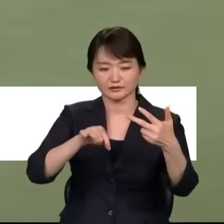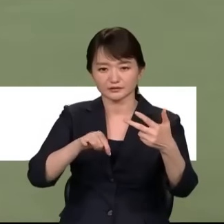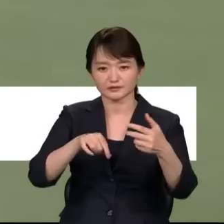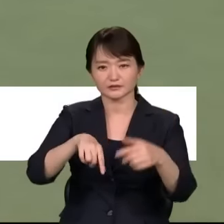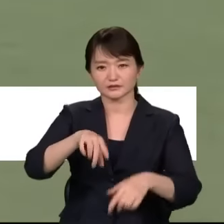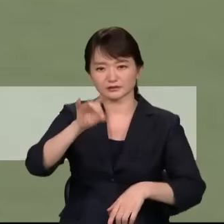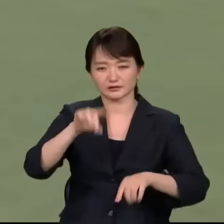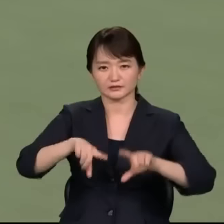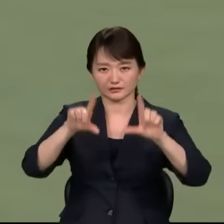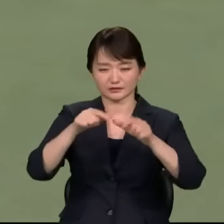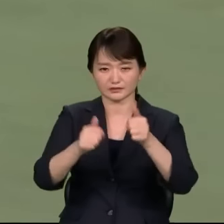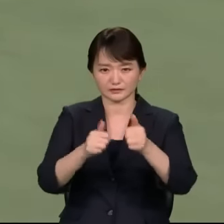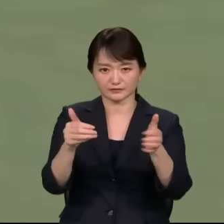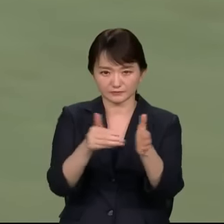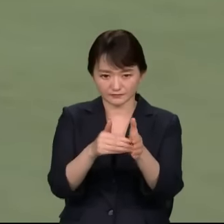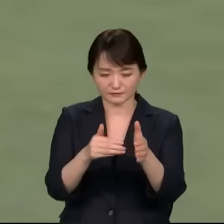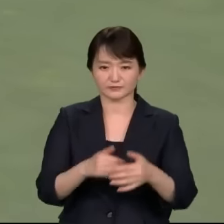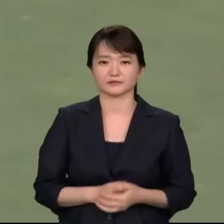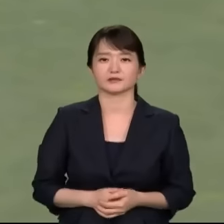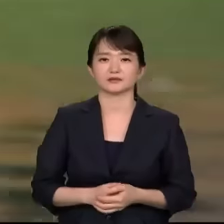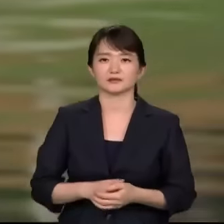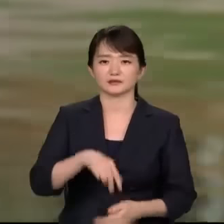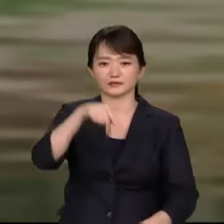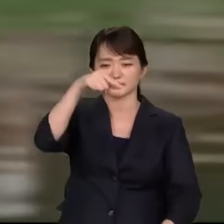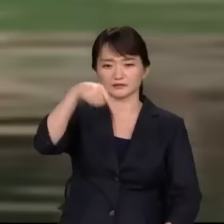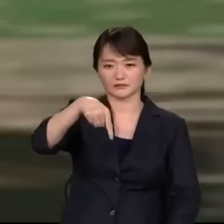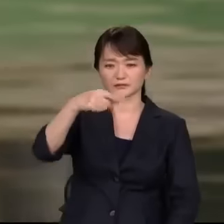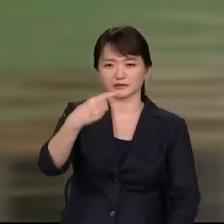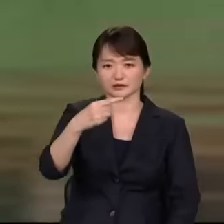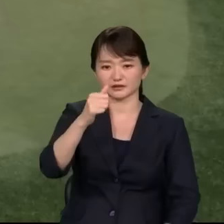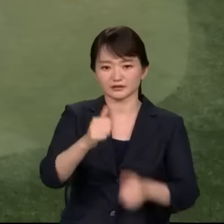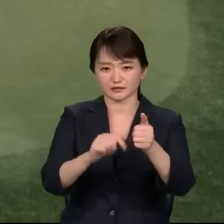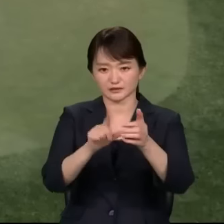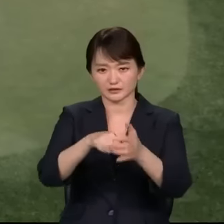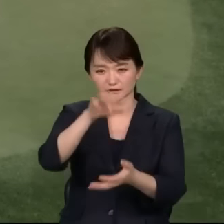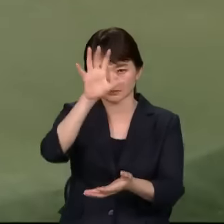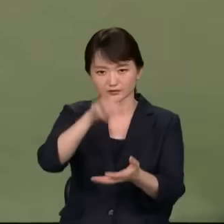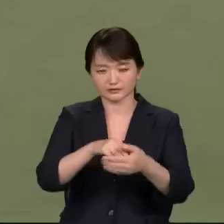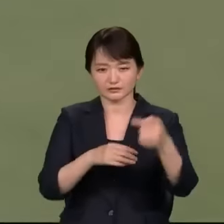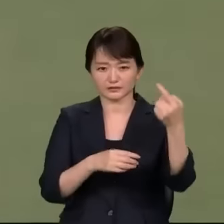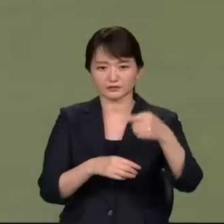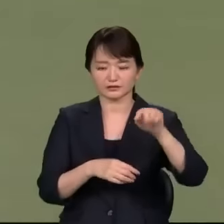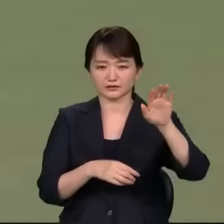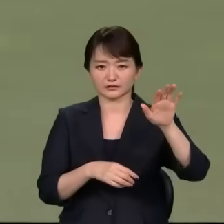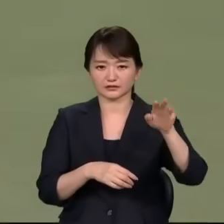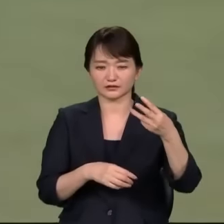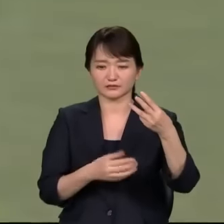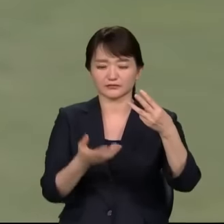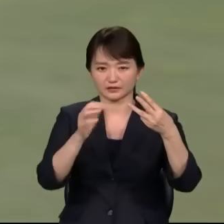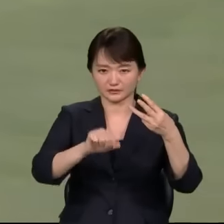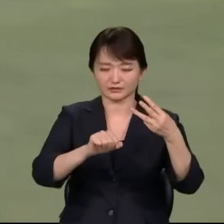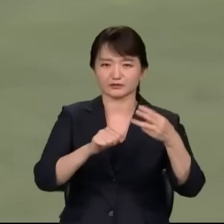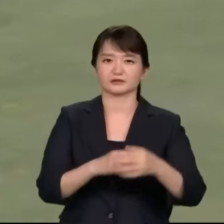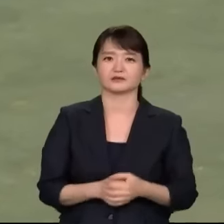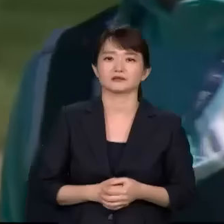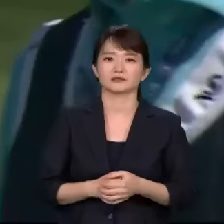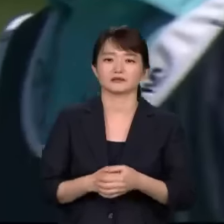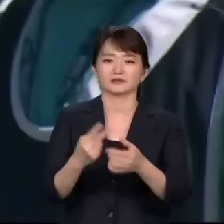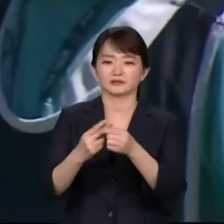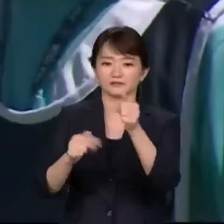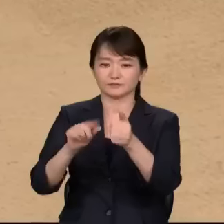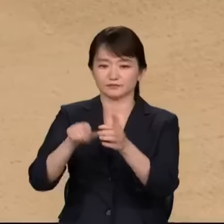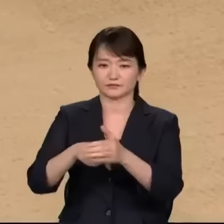마무리했습니다. 한 시즌 왕중왕전 성격의 PGA 투어 플레이오프는 총상금 1,900억 원이 걸려 있습니다. 플레이오프 1차전에서